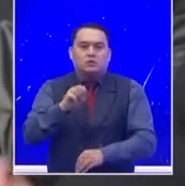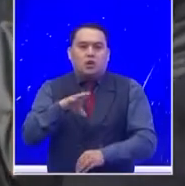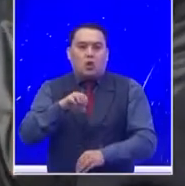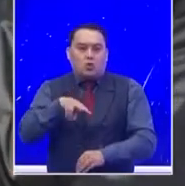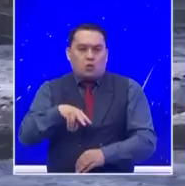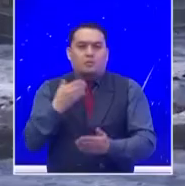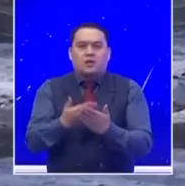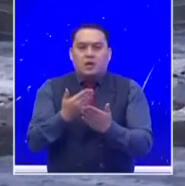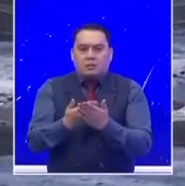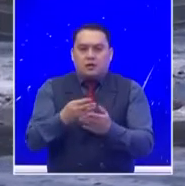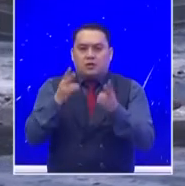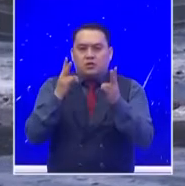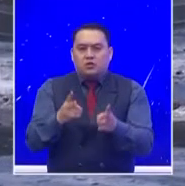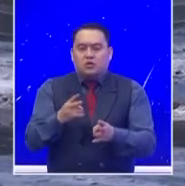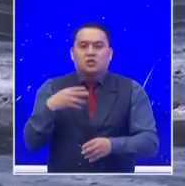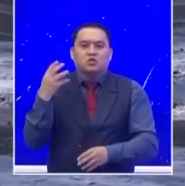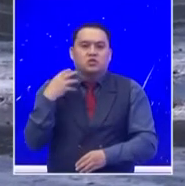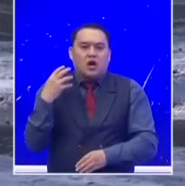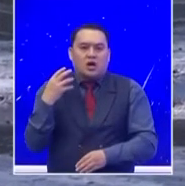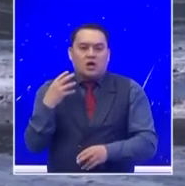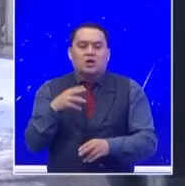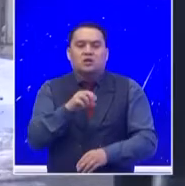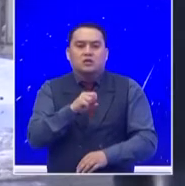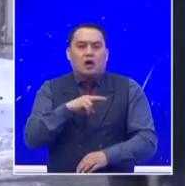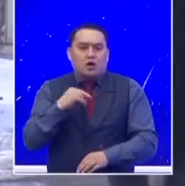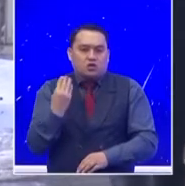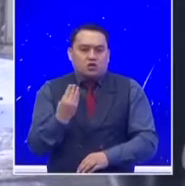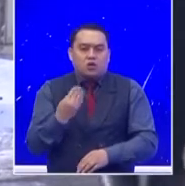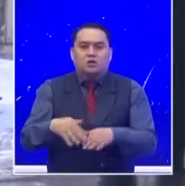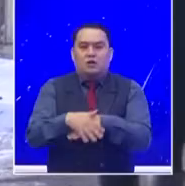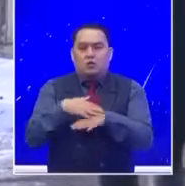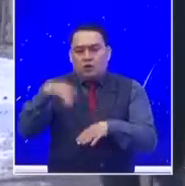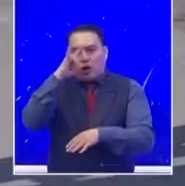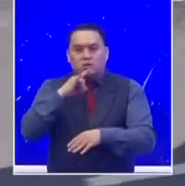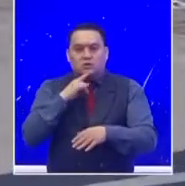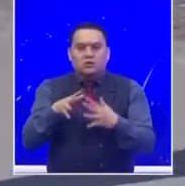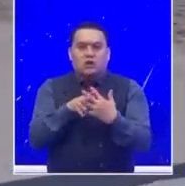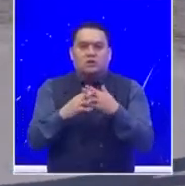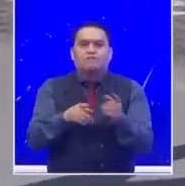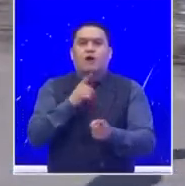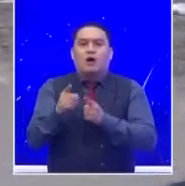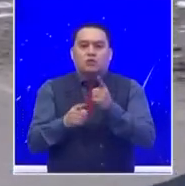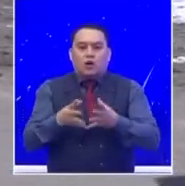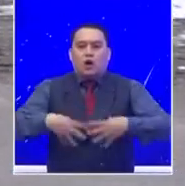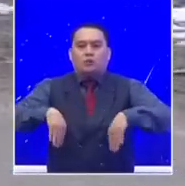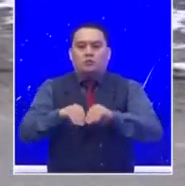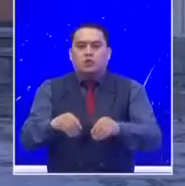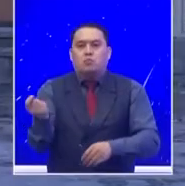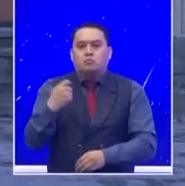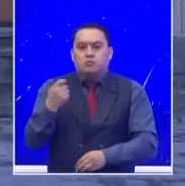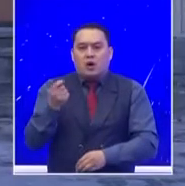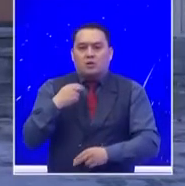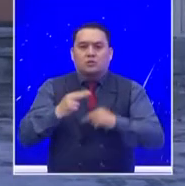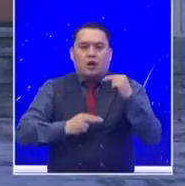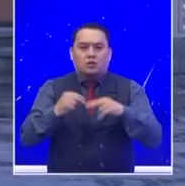одним примером является трагедия в Кызылагаше. По инициативе членов Ассамблеи народа Казахстана в селе была восстановлена общественная баня и